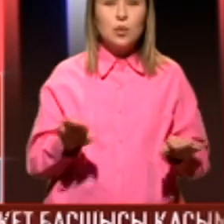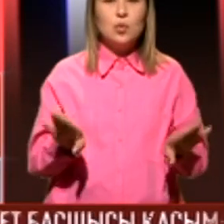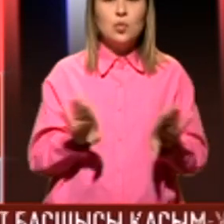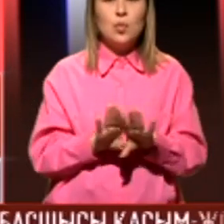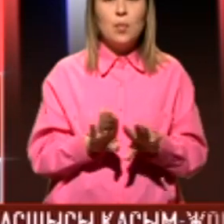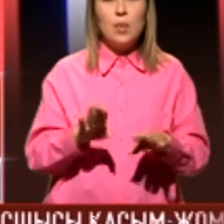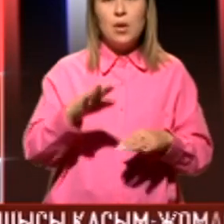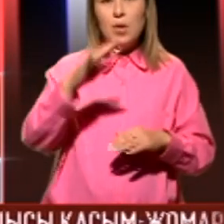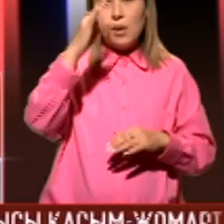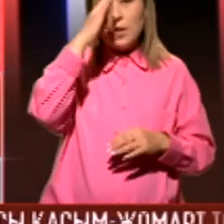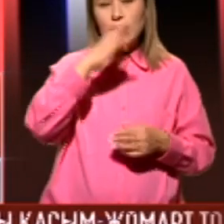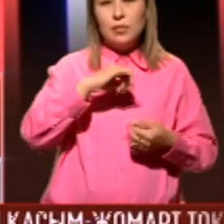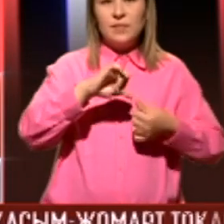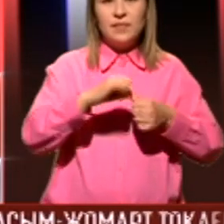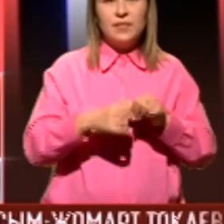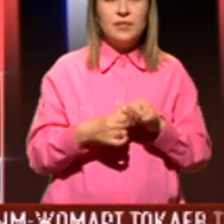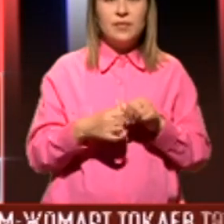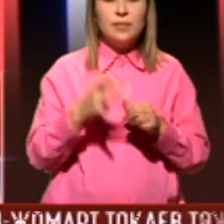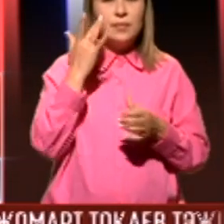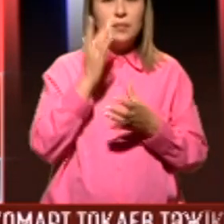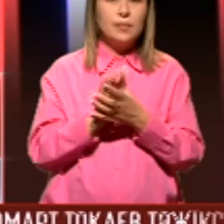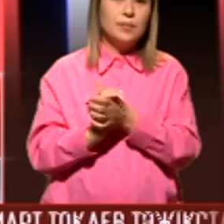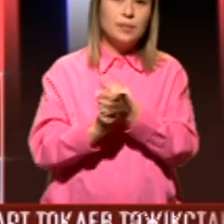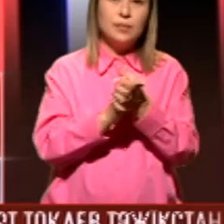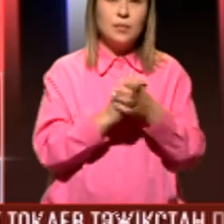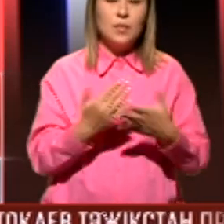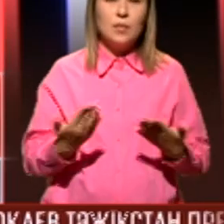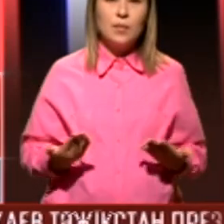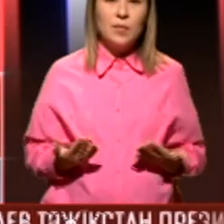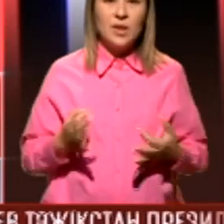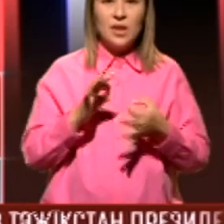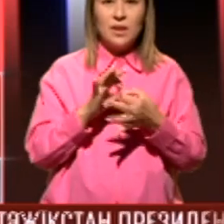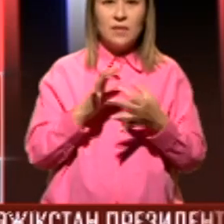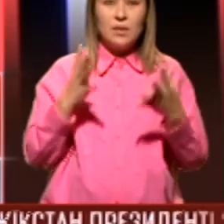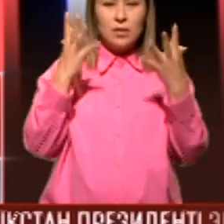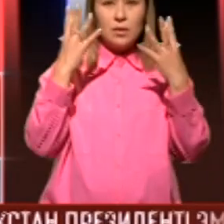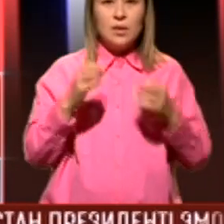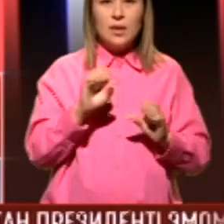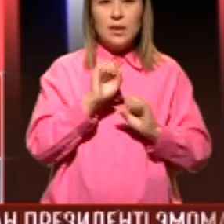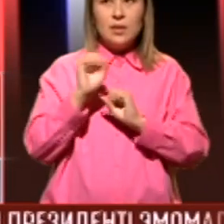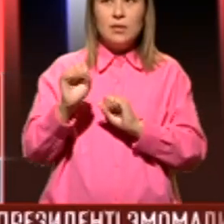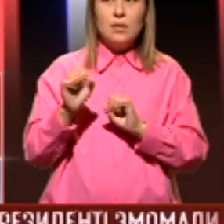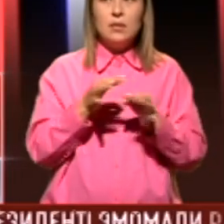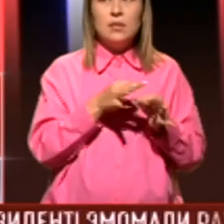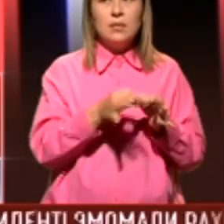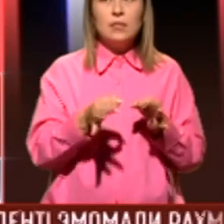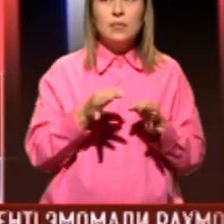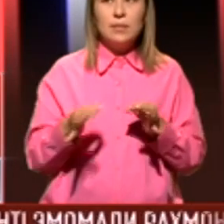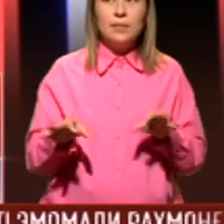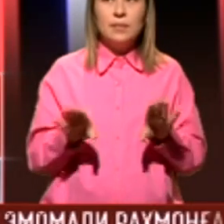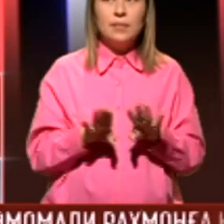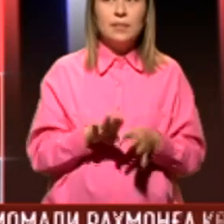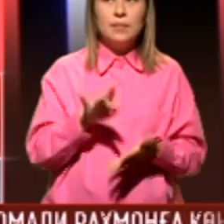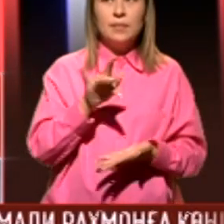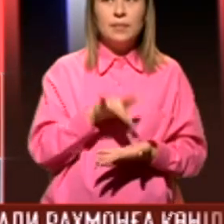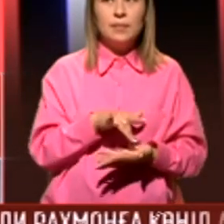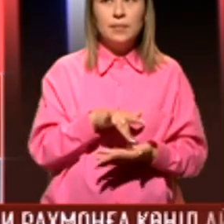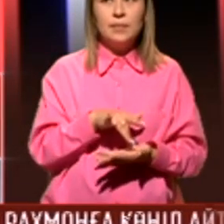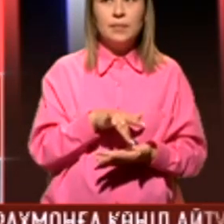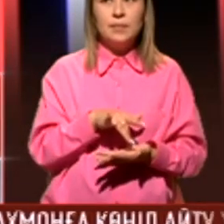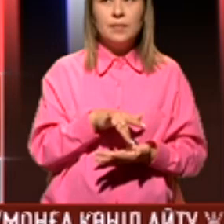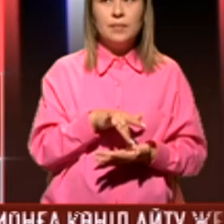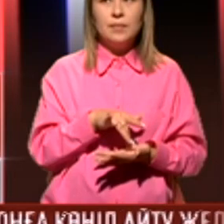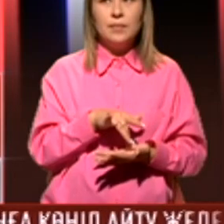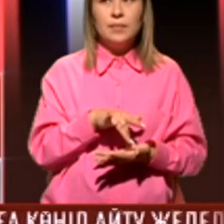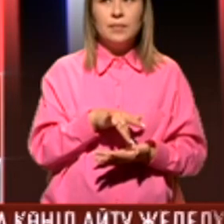Қазақстанның орнықтылығы, бейбіт тұруы және тәуелсіздігін қорғап тұруы осы тұтас аймақтық Орта Азия аймағының орнықтылығына. Бұл жерде